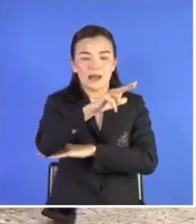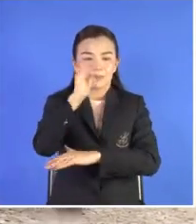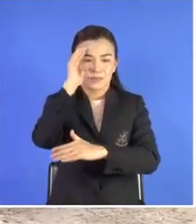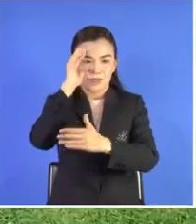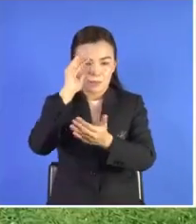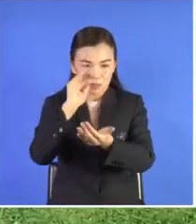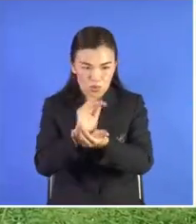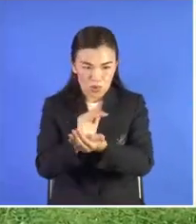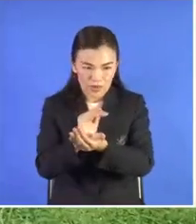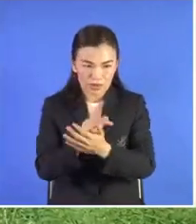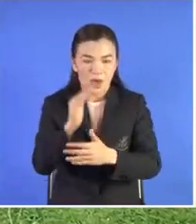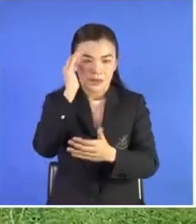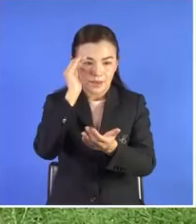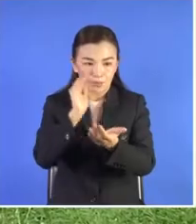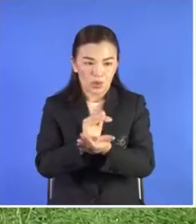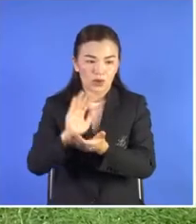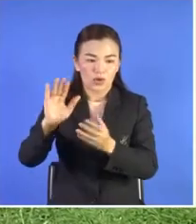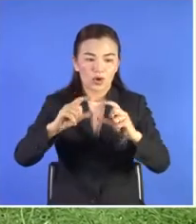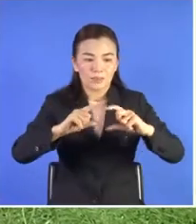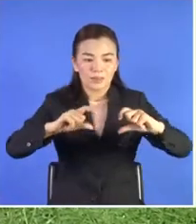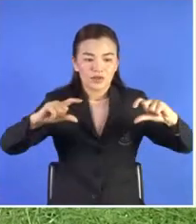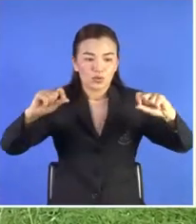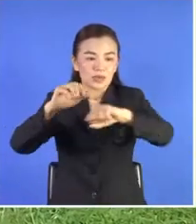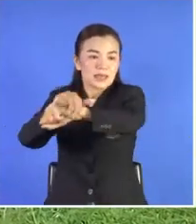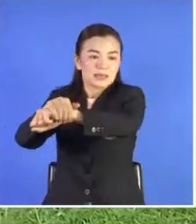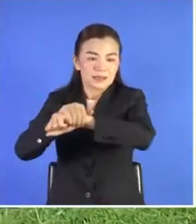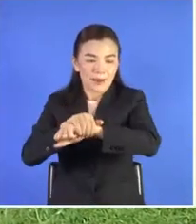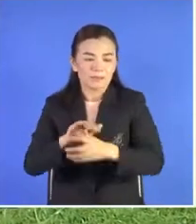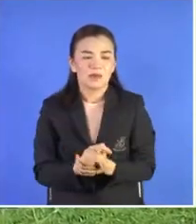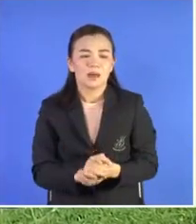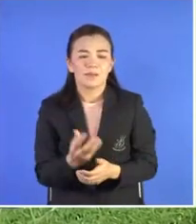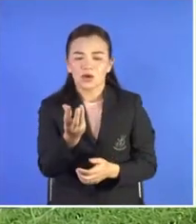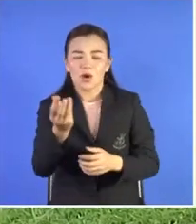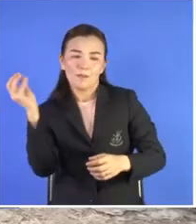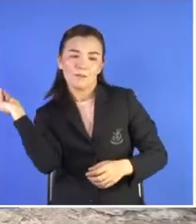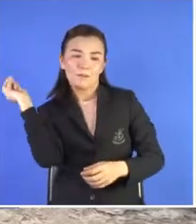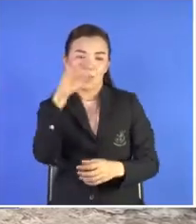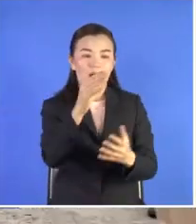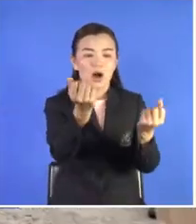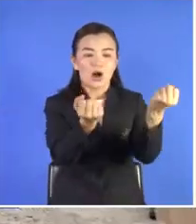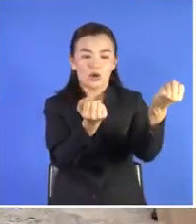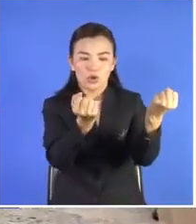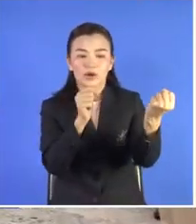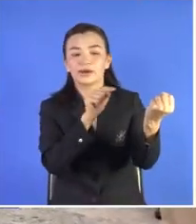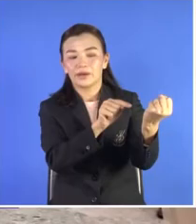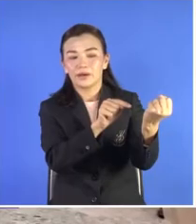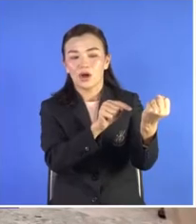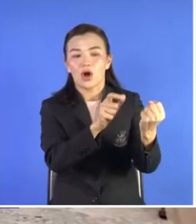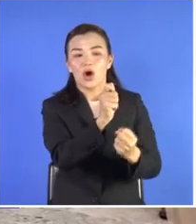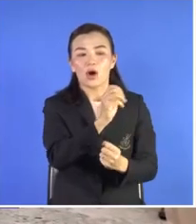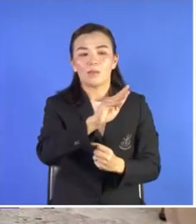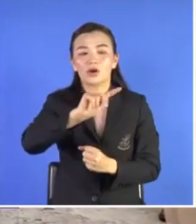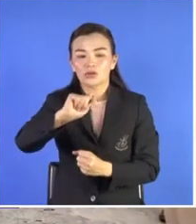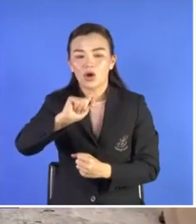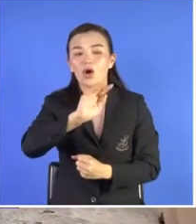ภ.บึงสามพันจังหวัดเพชรบูรณ์เนี่ยเขาได้รับแจ้งว่ามีคนเอาวัตถุคล้ายระเบิดมาขว้างใส่กระบะของเจ้าหน้าที่องค์การบริหารส่วนต